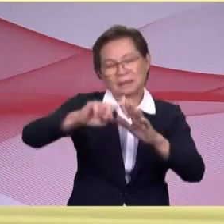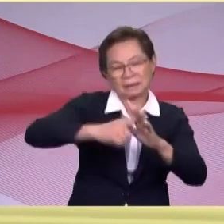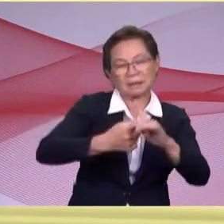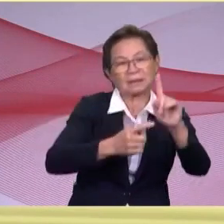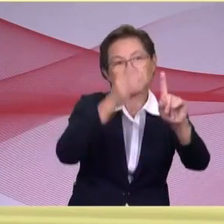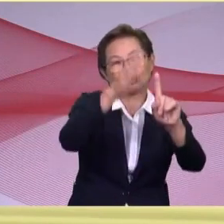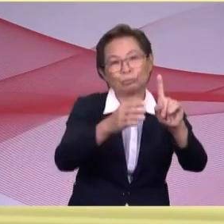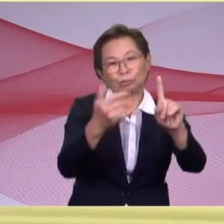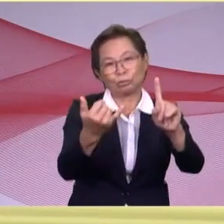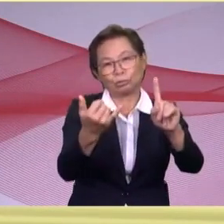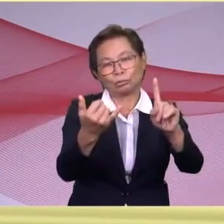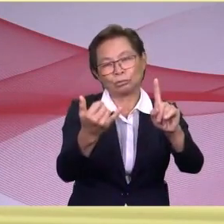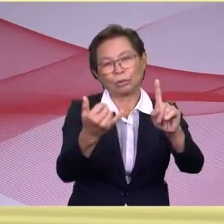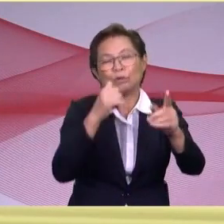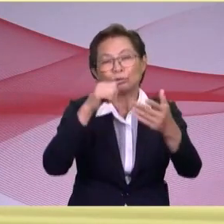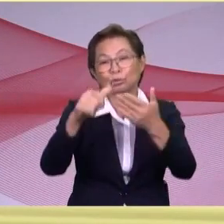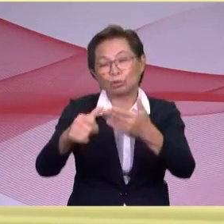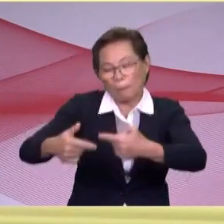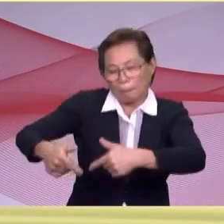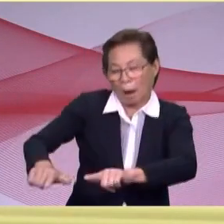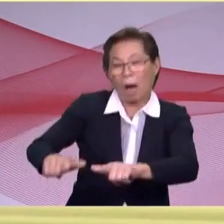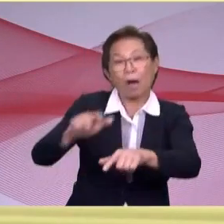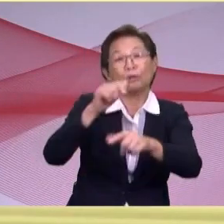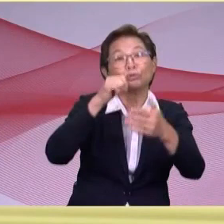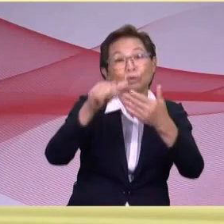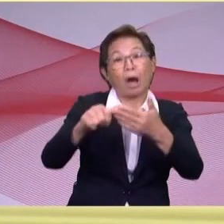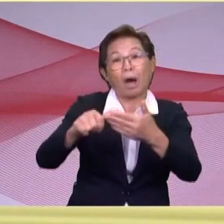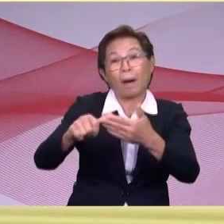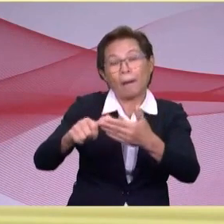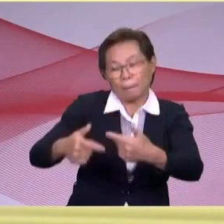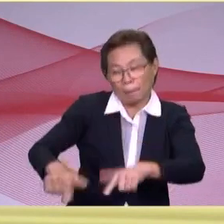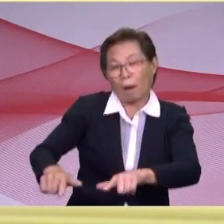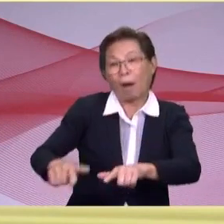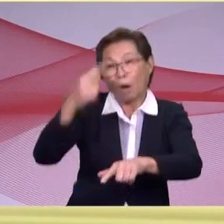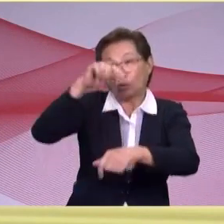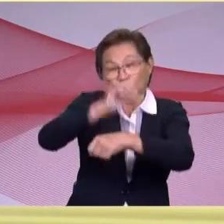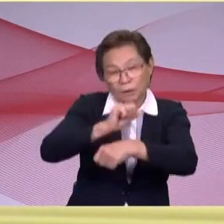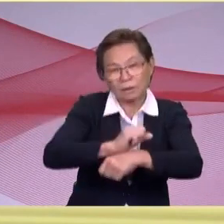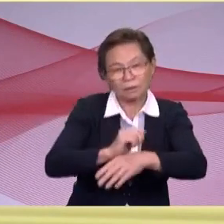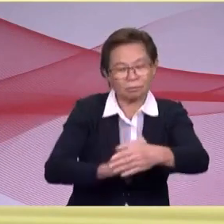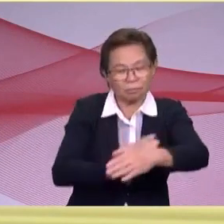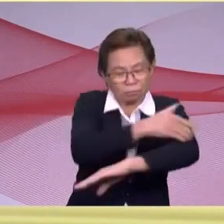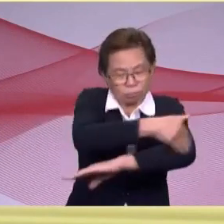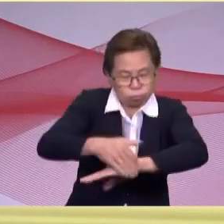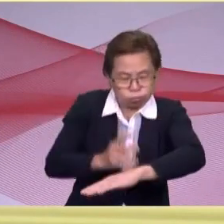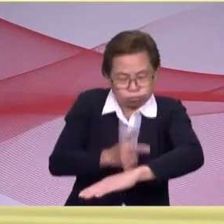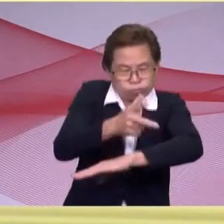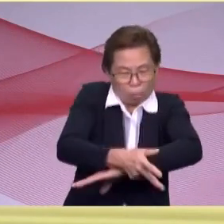1 Jun, surat-surat kebenaran untuk bekerja, merentas daerah dan sebagainya